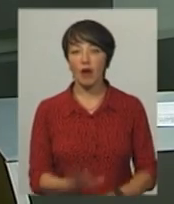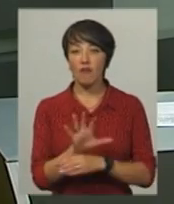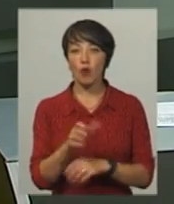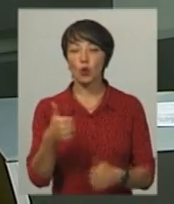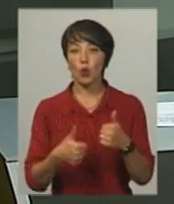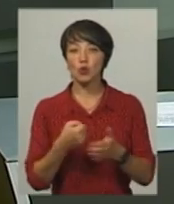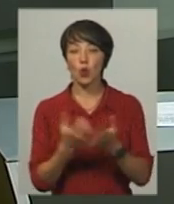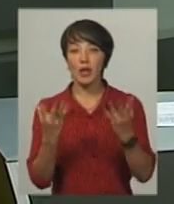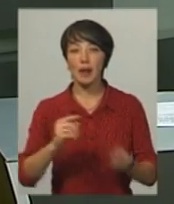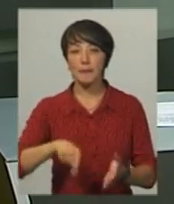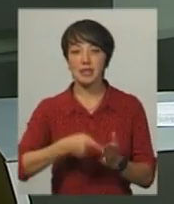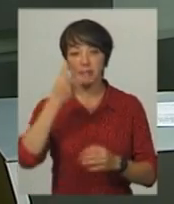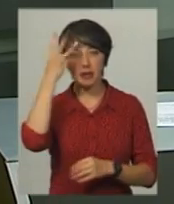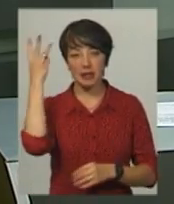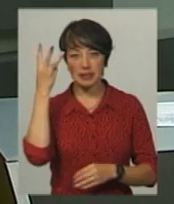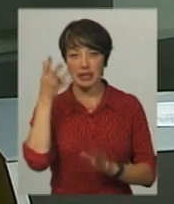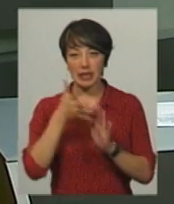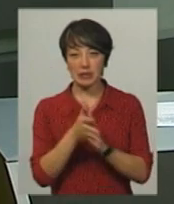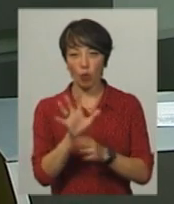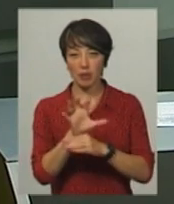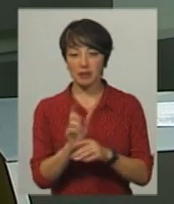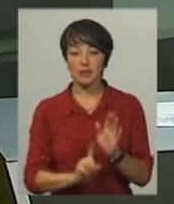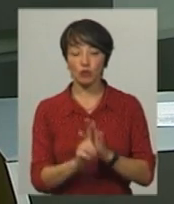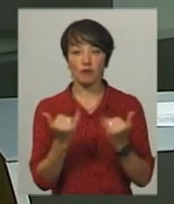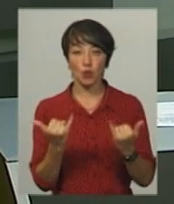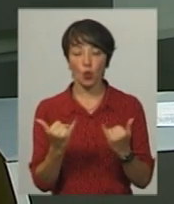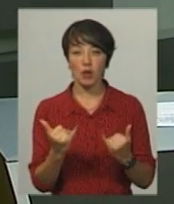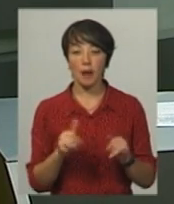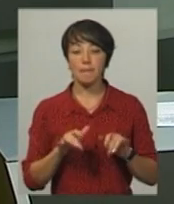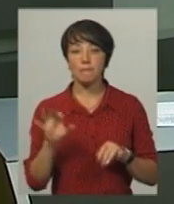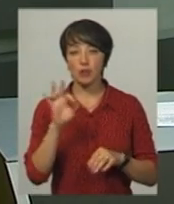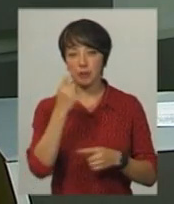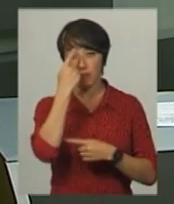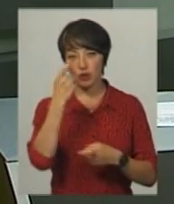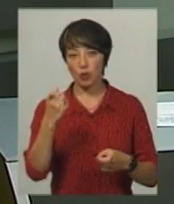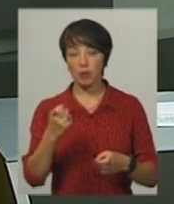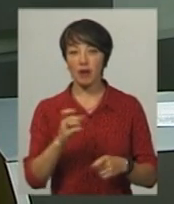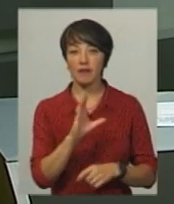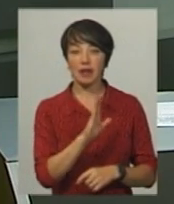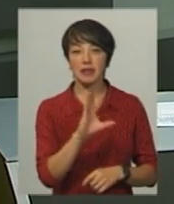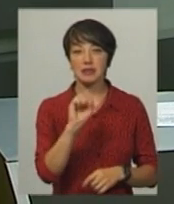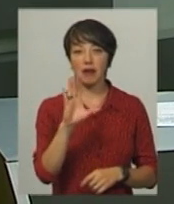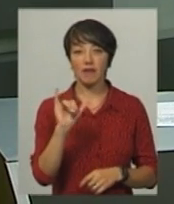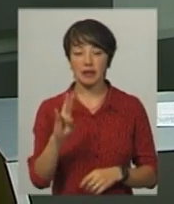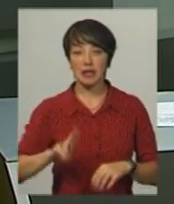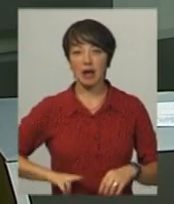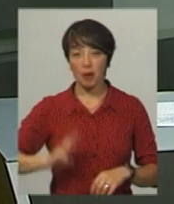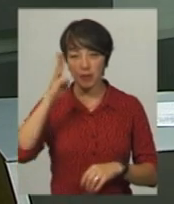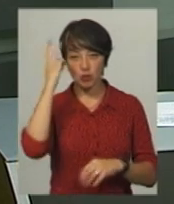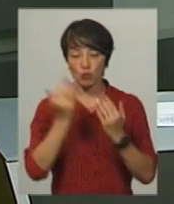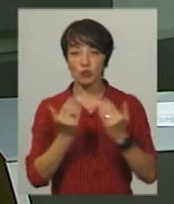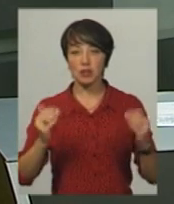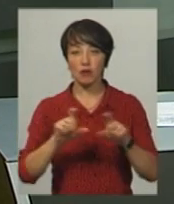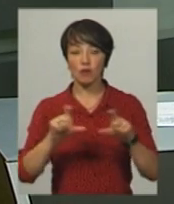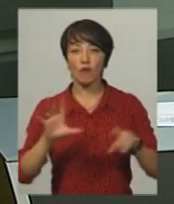Фотоконкурс до Дня міста Хмельницький крізь об'єктив стартував сьогодні. Про це Суспільному повідомив Віталій Савін, директор Хмельницького музею